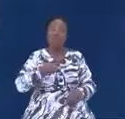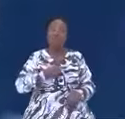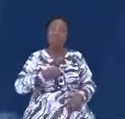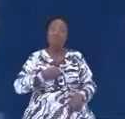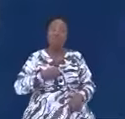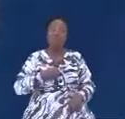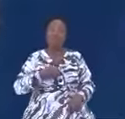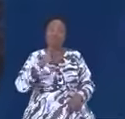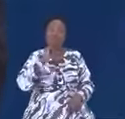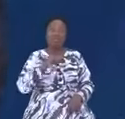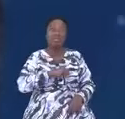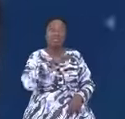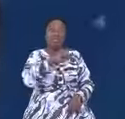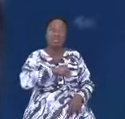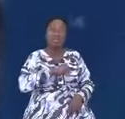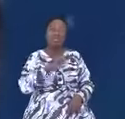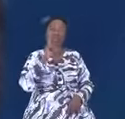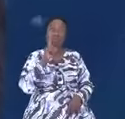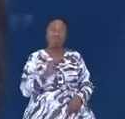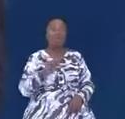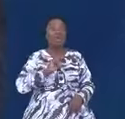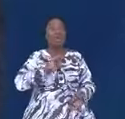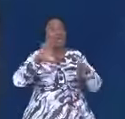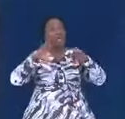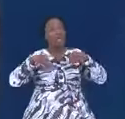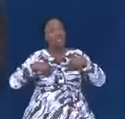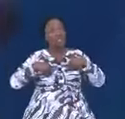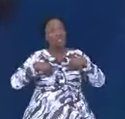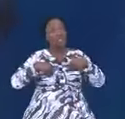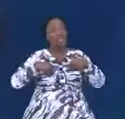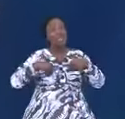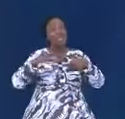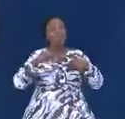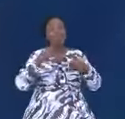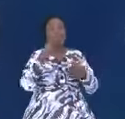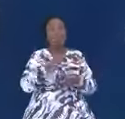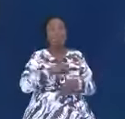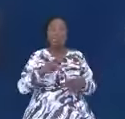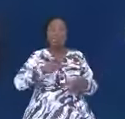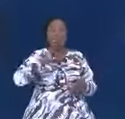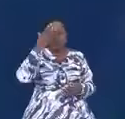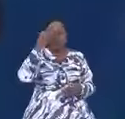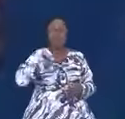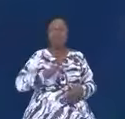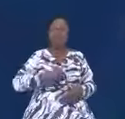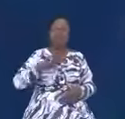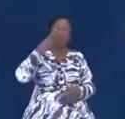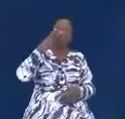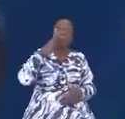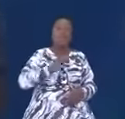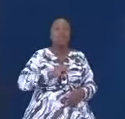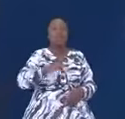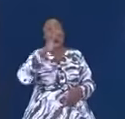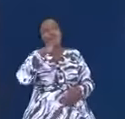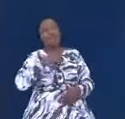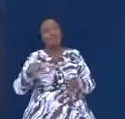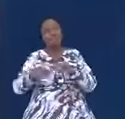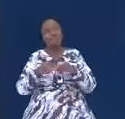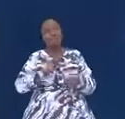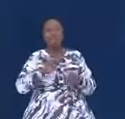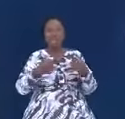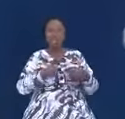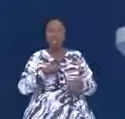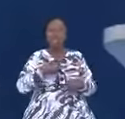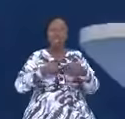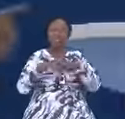dit j'ai fait je suis allé j'ai fait j'ai fumé j'ai bu j'ai fait des choses que ne devrait pas faire j'ai